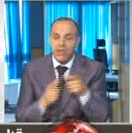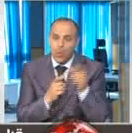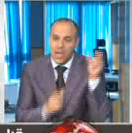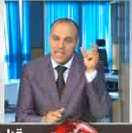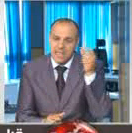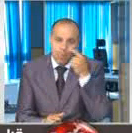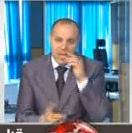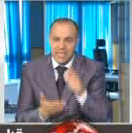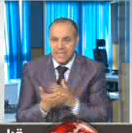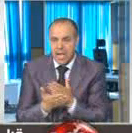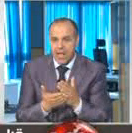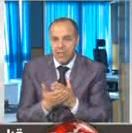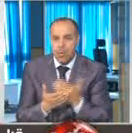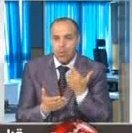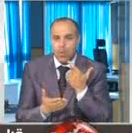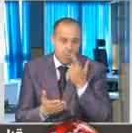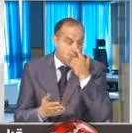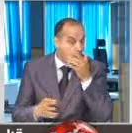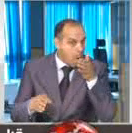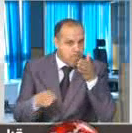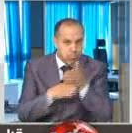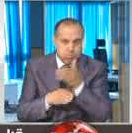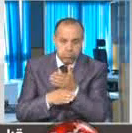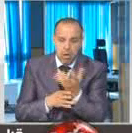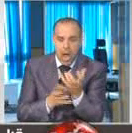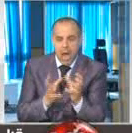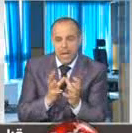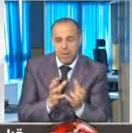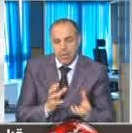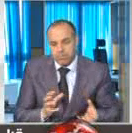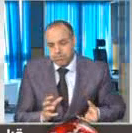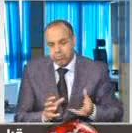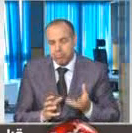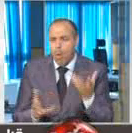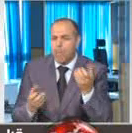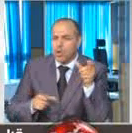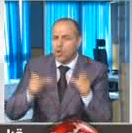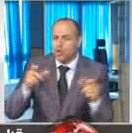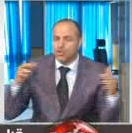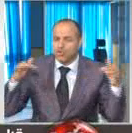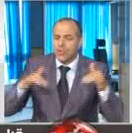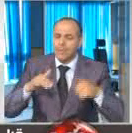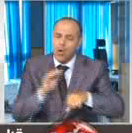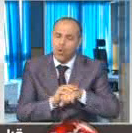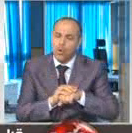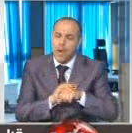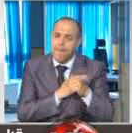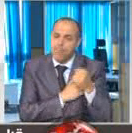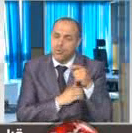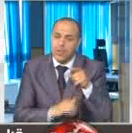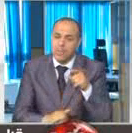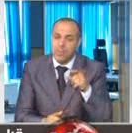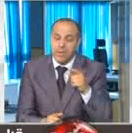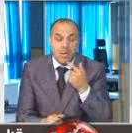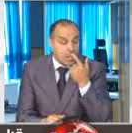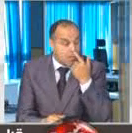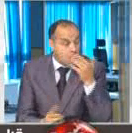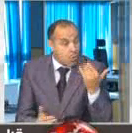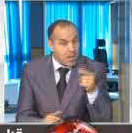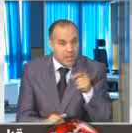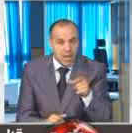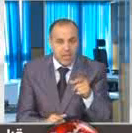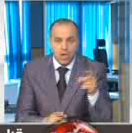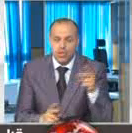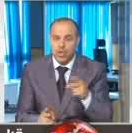التنظيم يستعدون لجملة من الهجمات بالقنابل على الحشود الكبيرة المتوقعة في البطولة، حيث من المنتظر